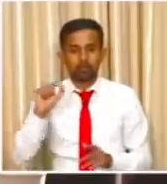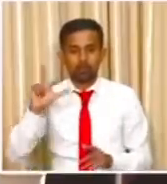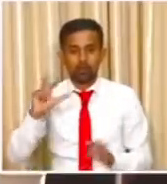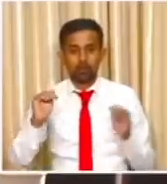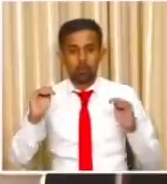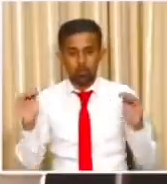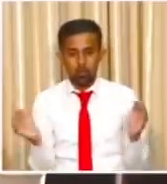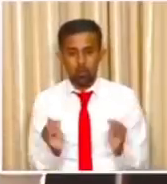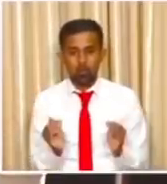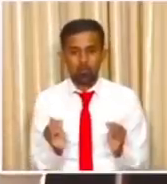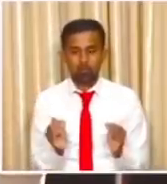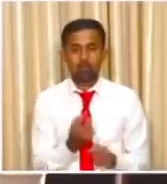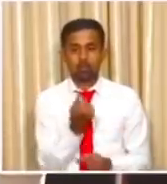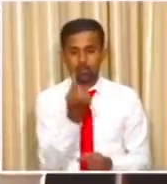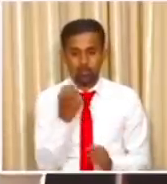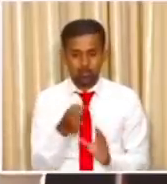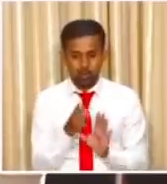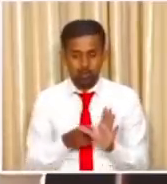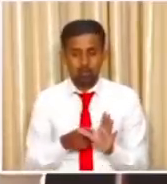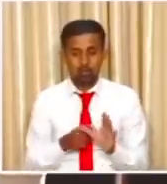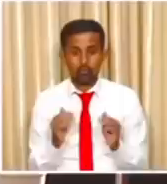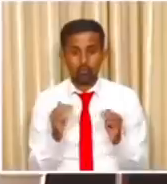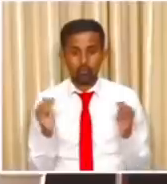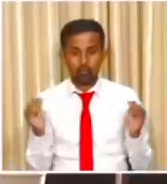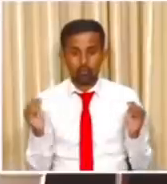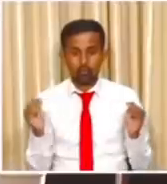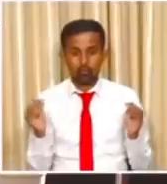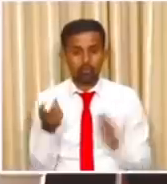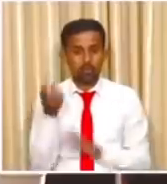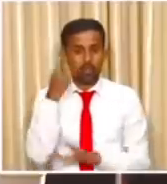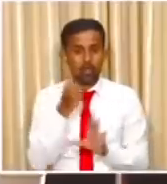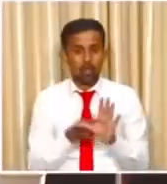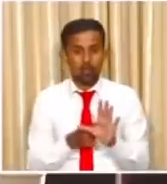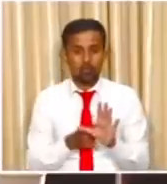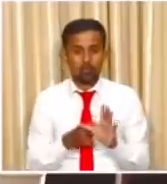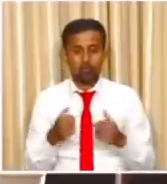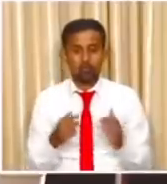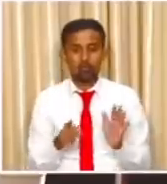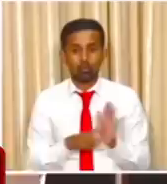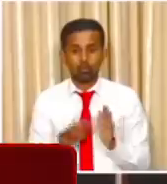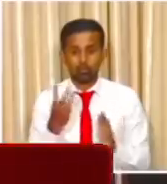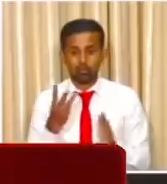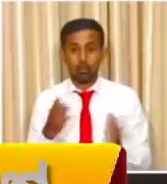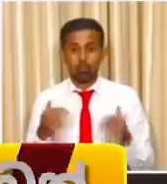එකිලෙනවා. ඔහු කියන මොකද්ද? මේ අවුරුද්දේ අපේ ආර්ථික වර්ධන වේගය ගිය අවුරුද්දේ එකලුණකින් තව ඍණ 3ක්